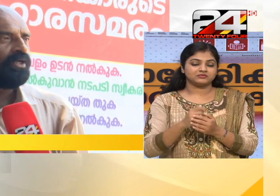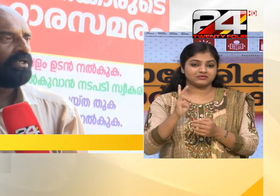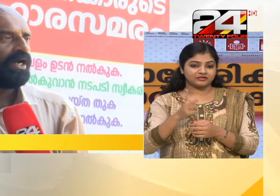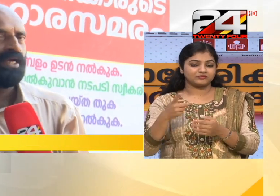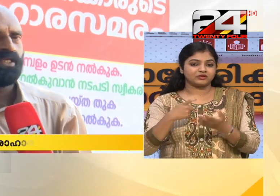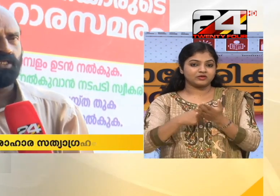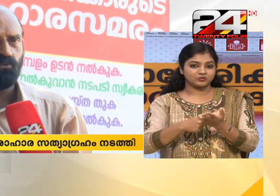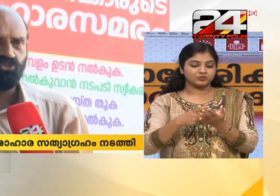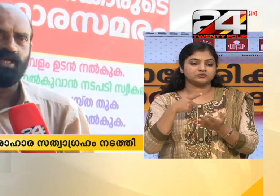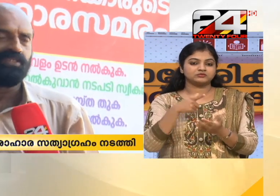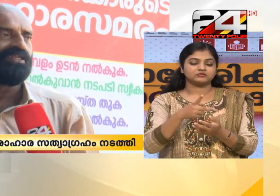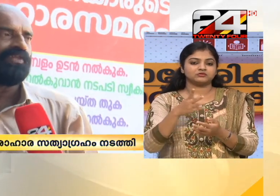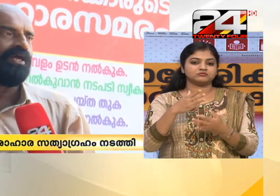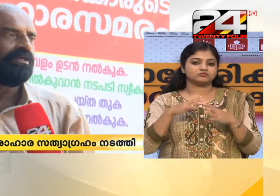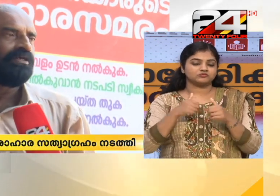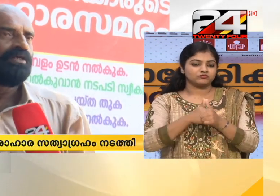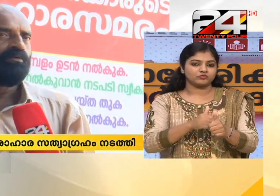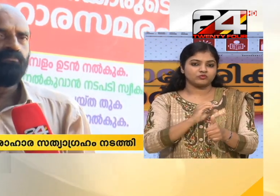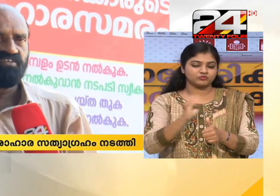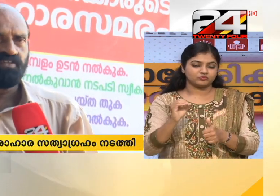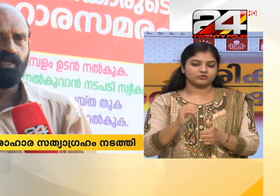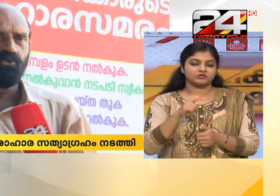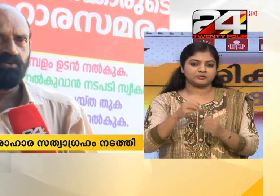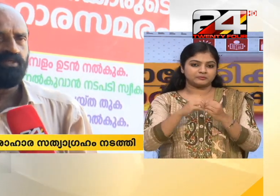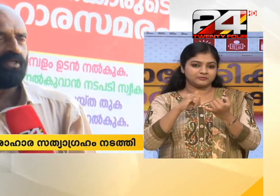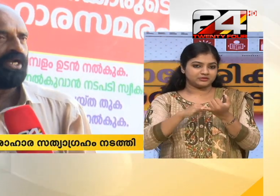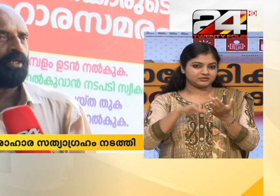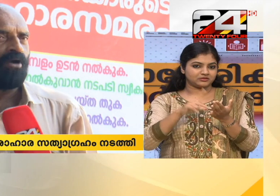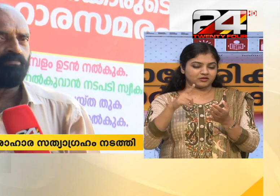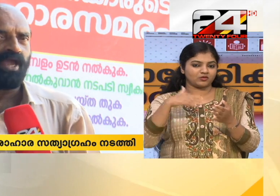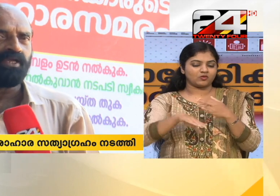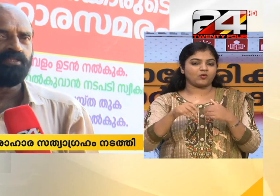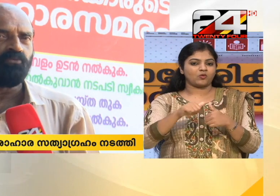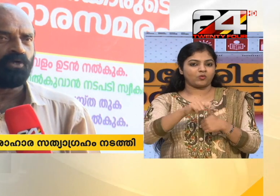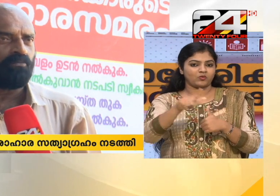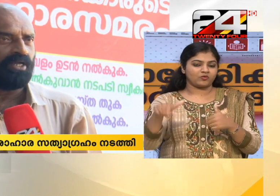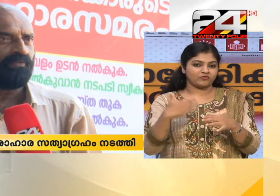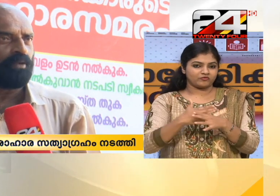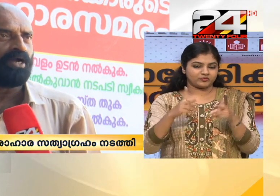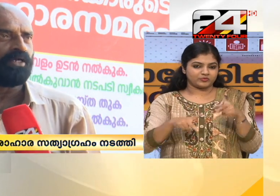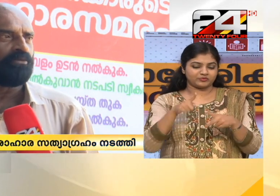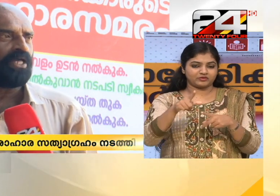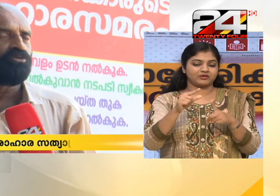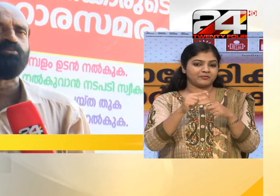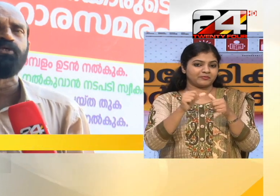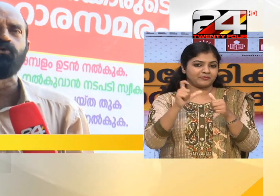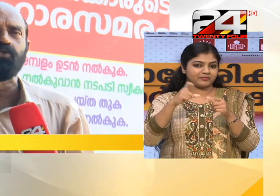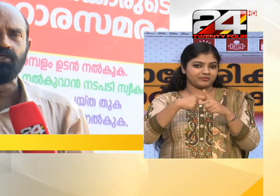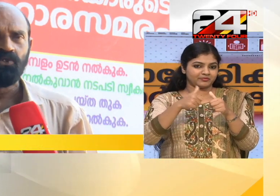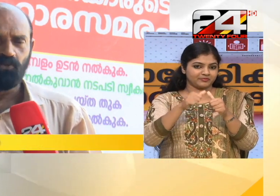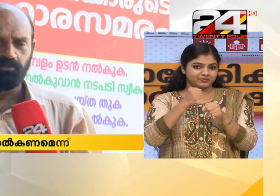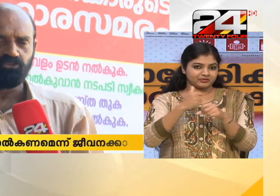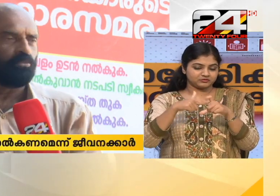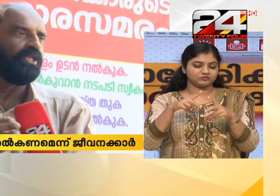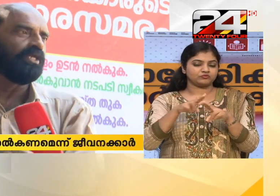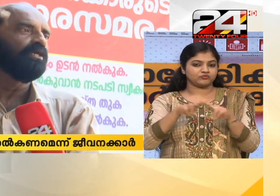ആവശ്യങ്ങളോട് കാണിക്കാത്ത ഒരു സാഹചര്യത്തിലാണ് BSNL മുഴുവൻ ജീവനക്കാരും ആ പാക്കേജ് പൂർണ്ണമായും നടപ്പാക്കണമെന്നാവശ്യപ്പെട്ടുകൊണ്ട്